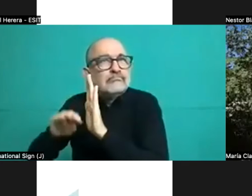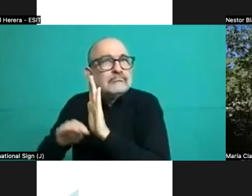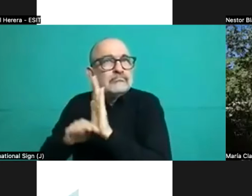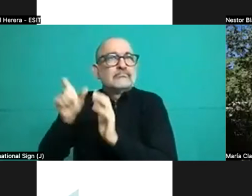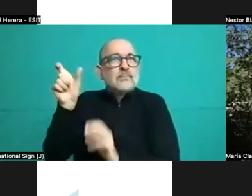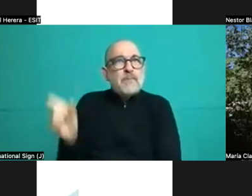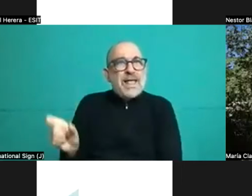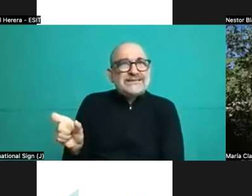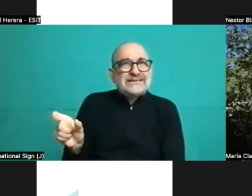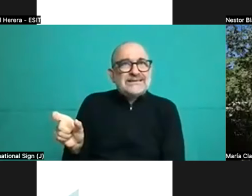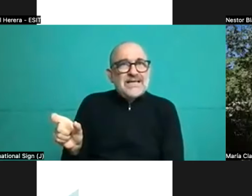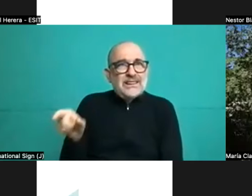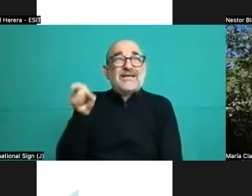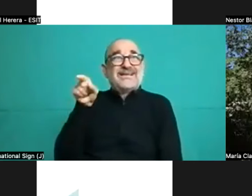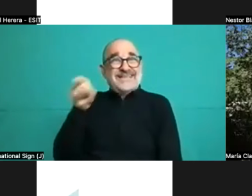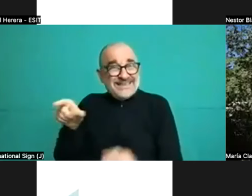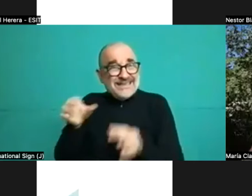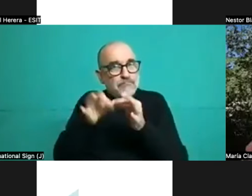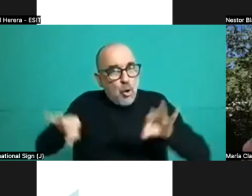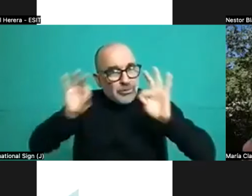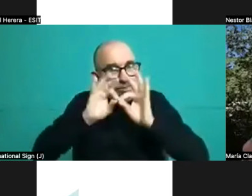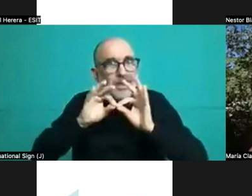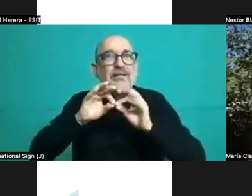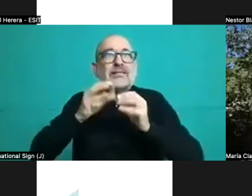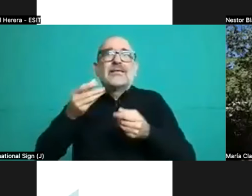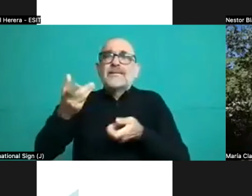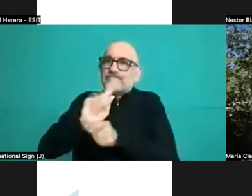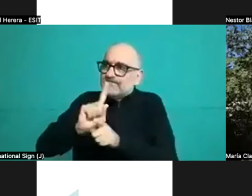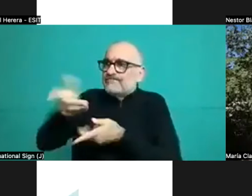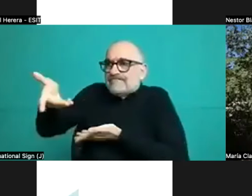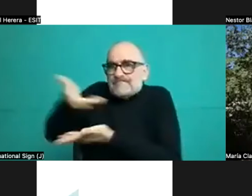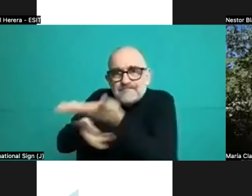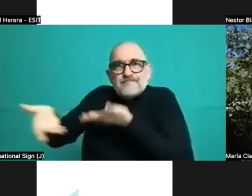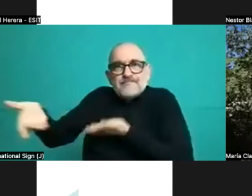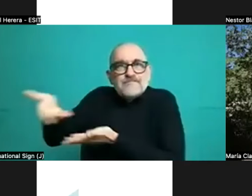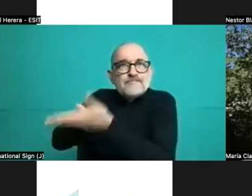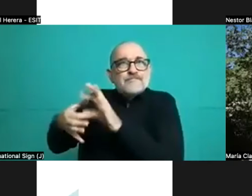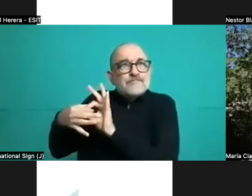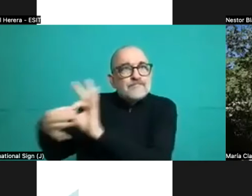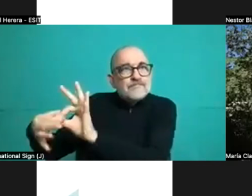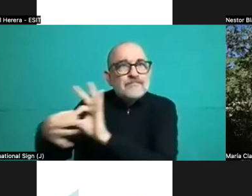Il y a un problème de son avec la traduction vers l'espagnol.